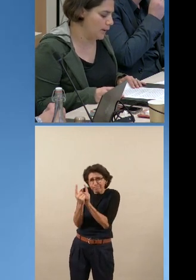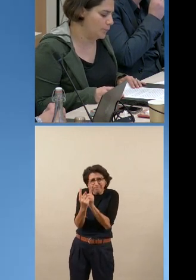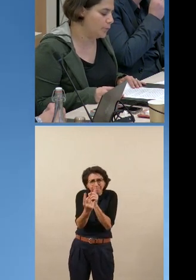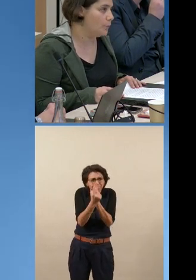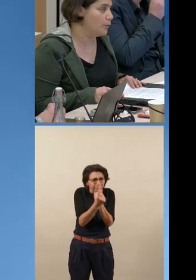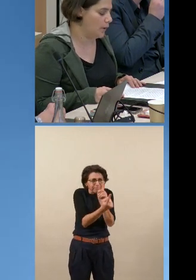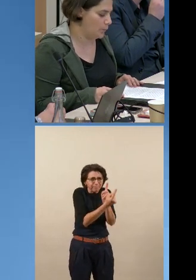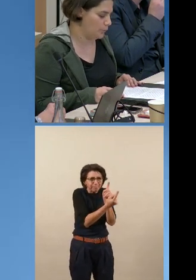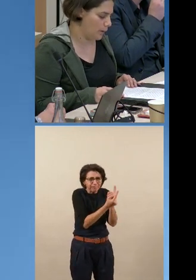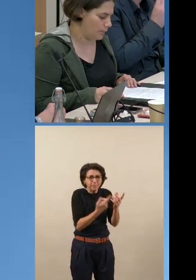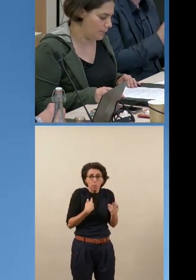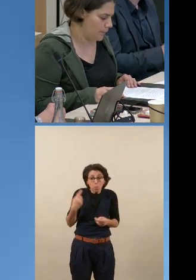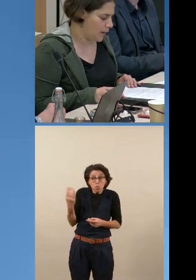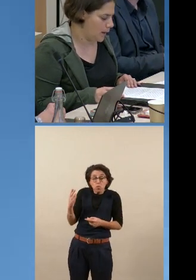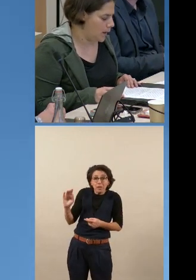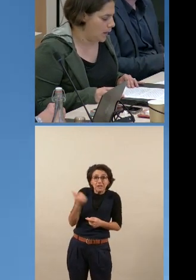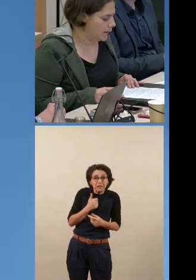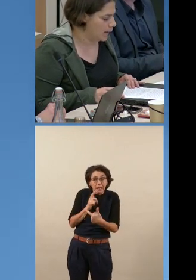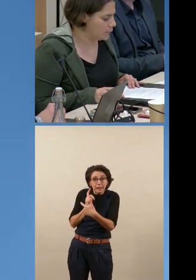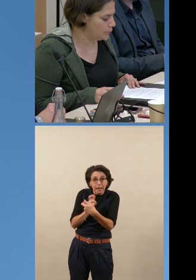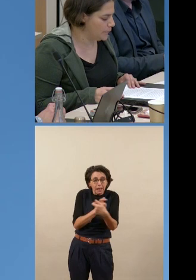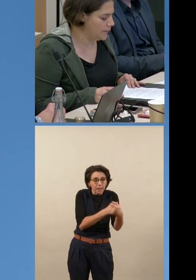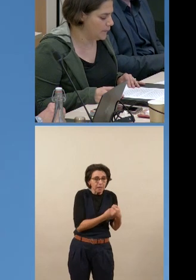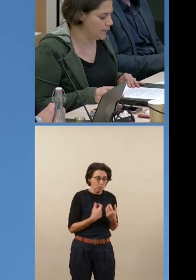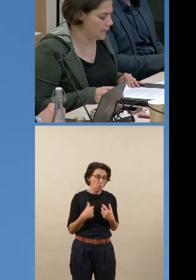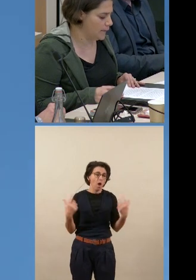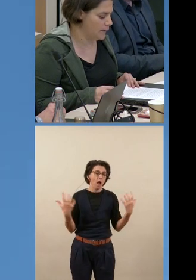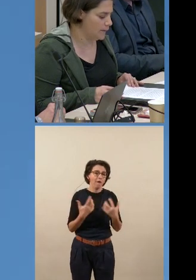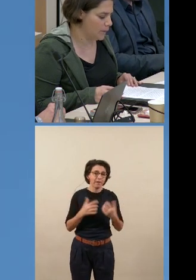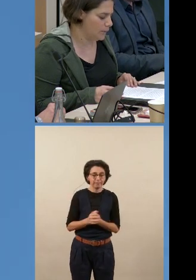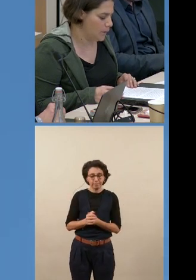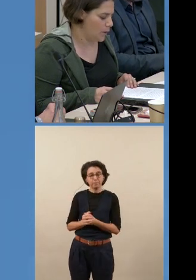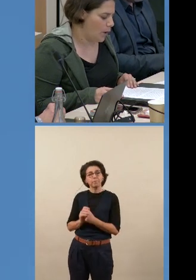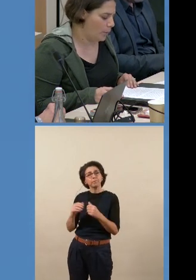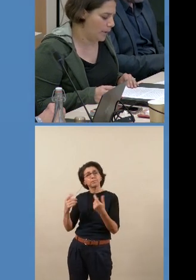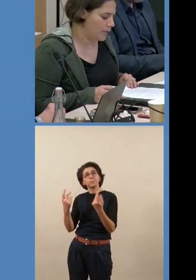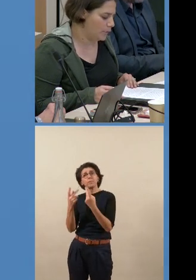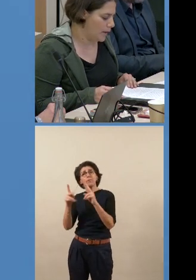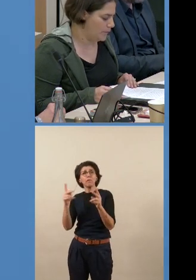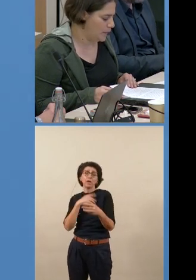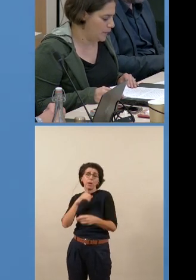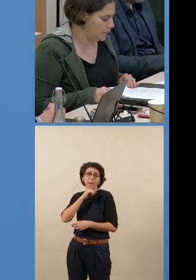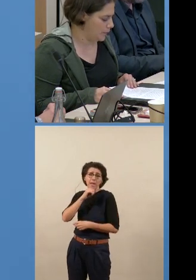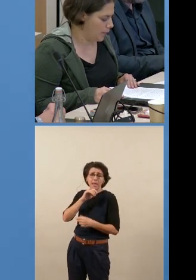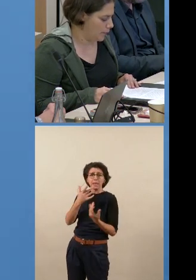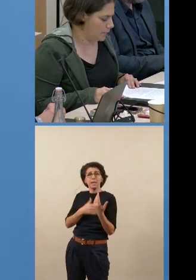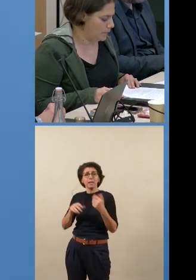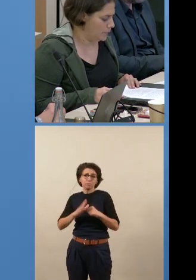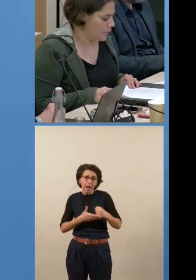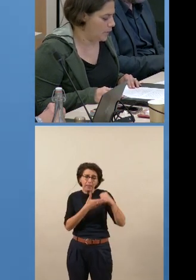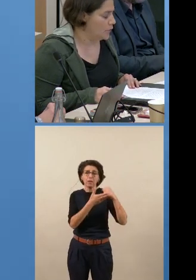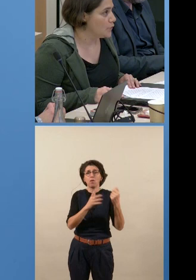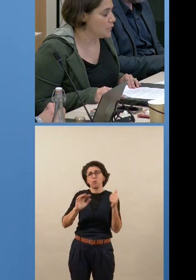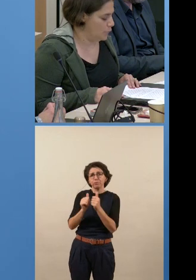et de répondre au mieux à leurs besoins la création d'une cité des aînés et des aidants en plein cœur de la ville en